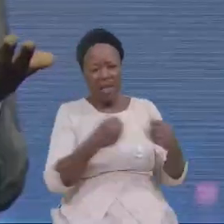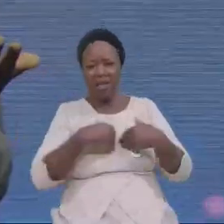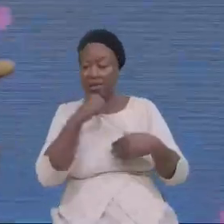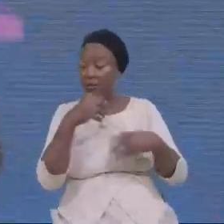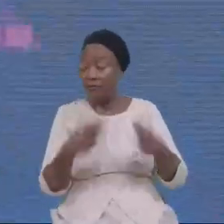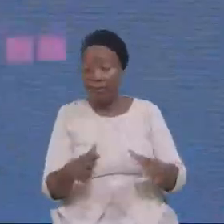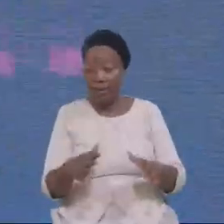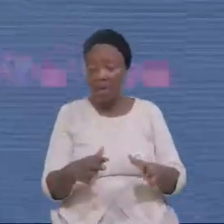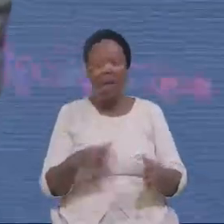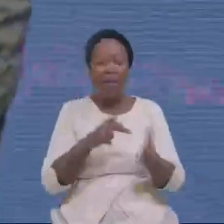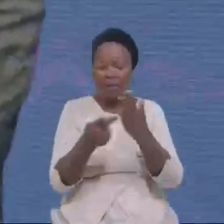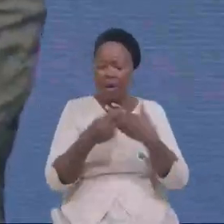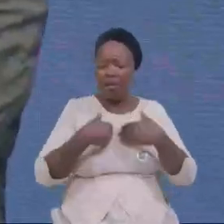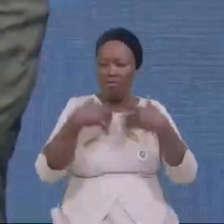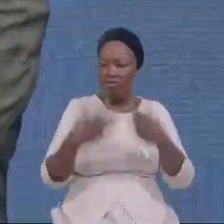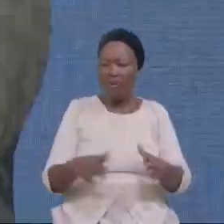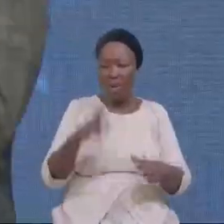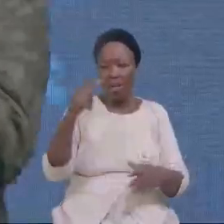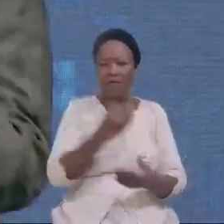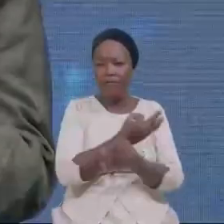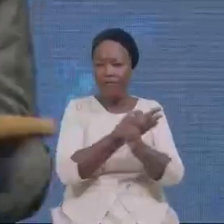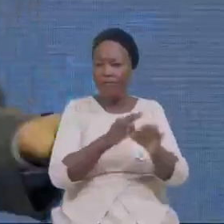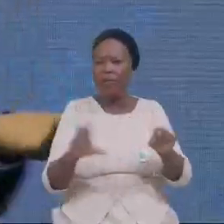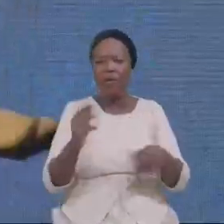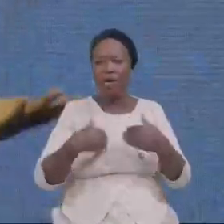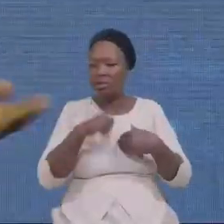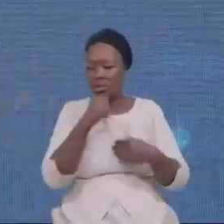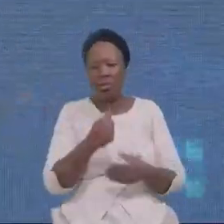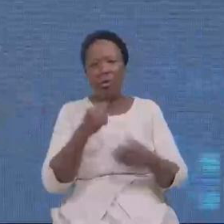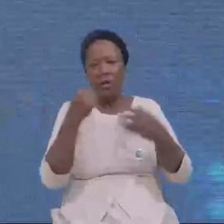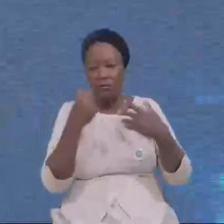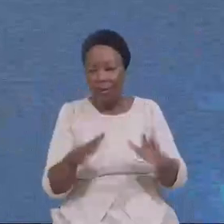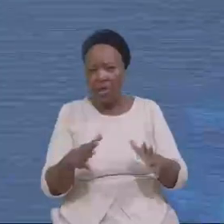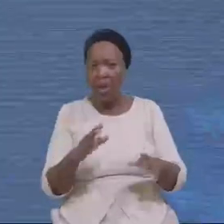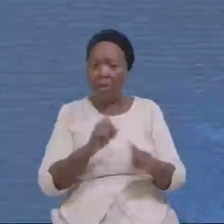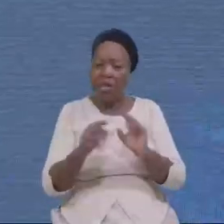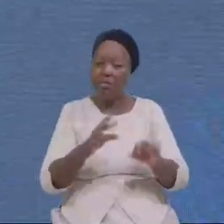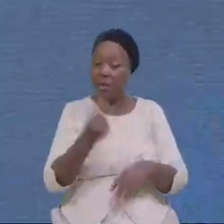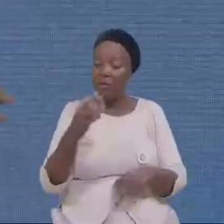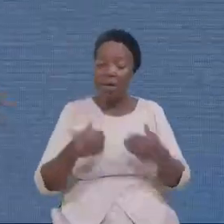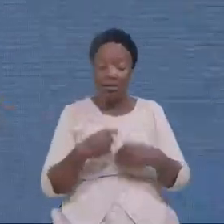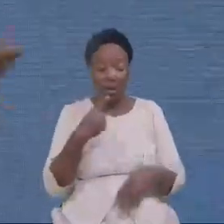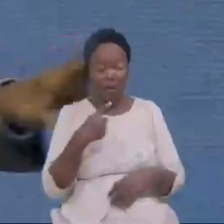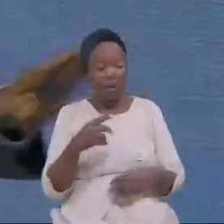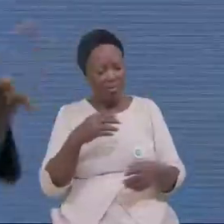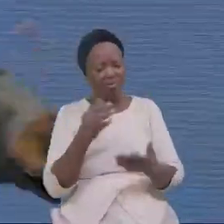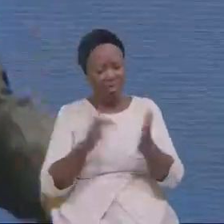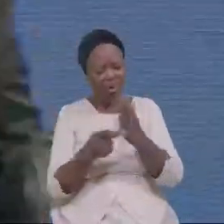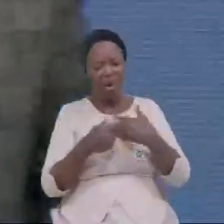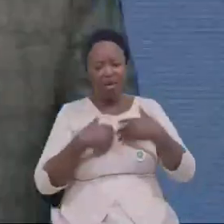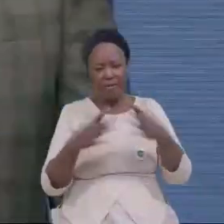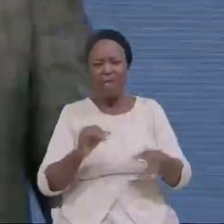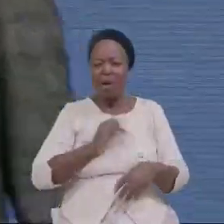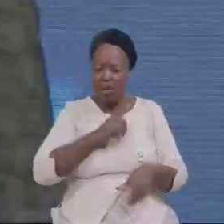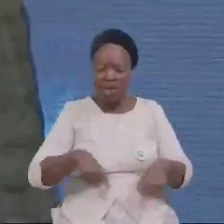est terminée, la libération n'est pas terminée. Mais si quelqu'un dit, bon, la croisade est terminée, je vais vivre